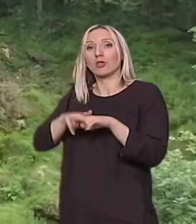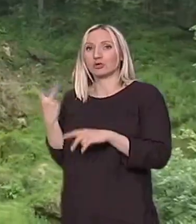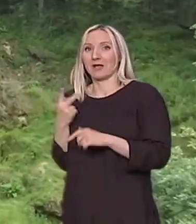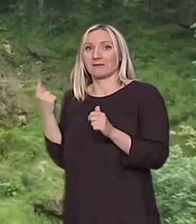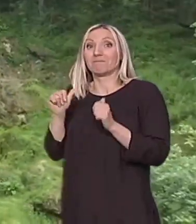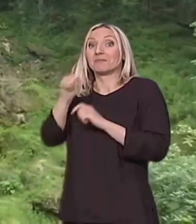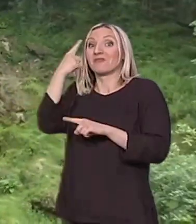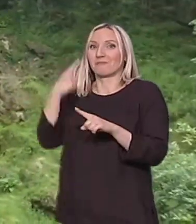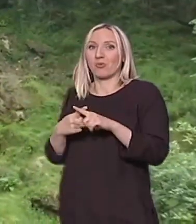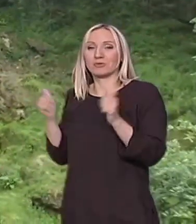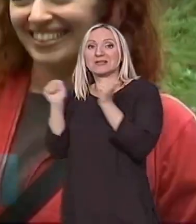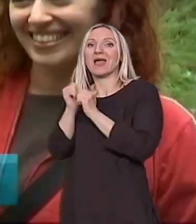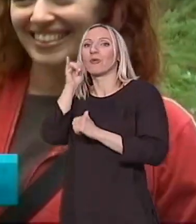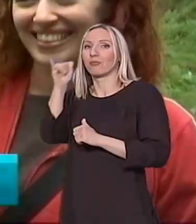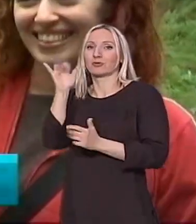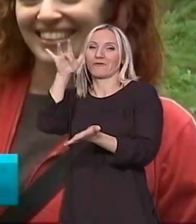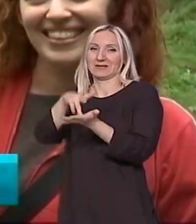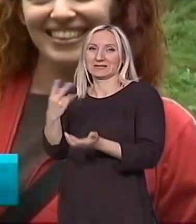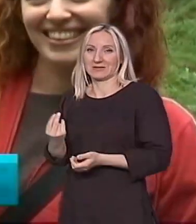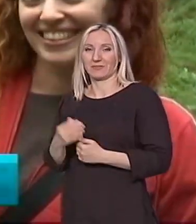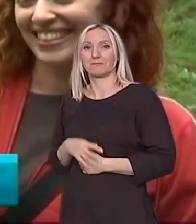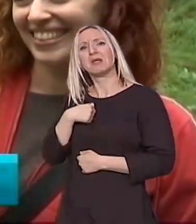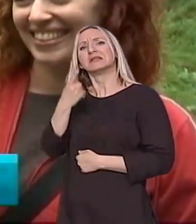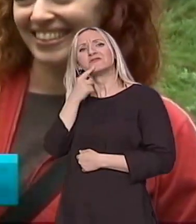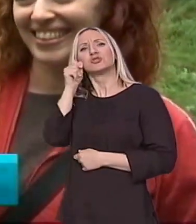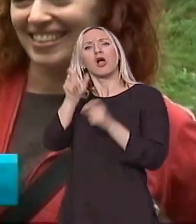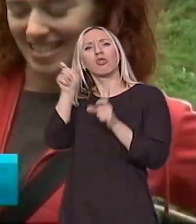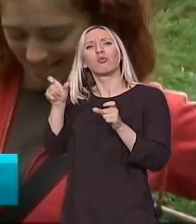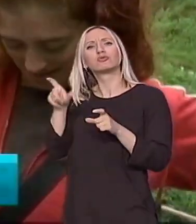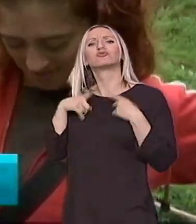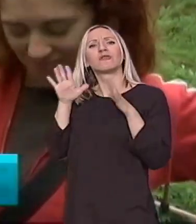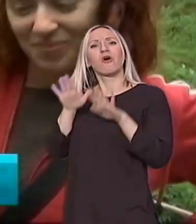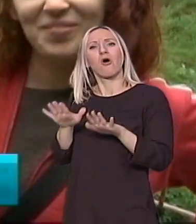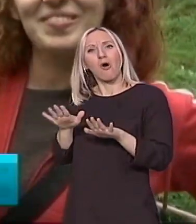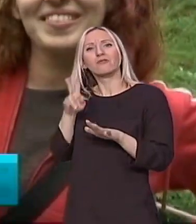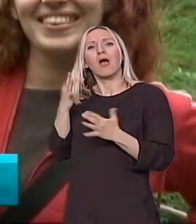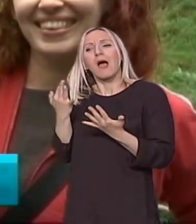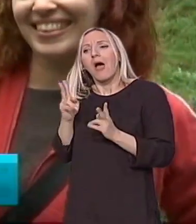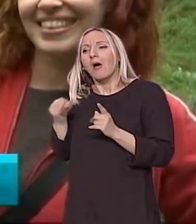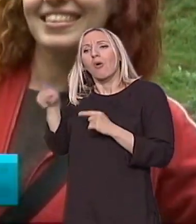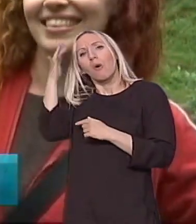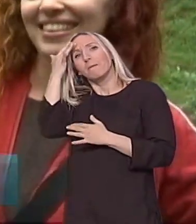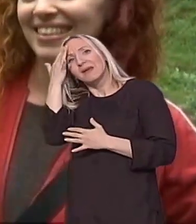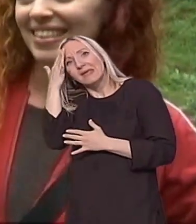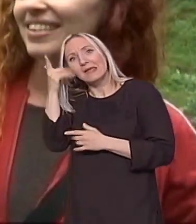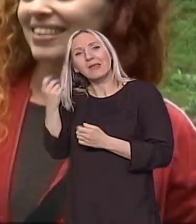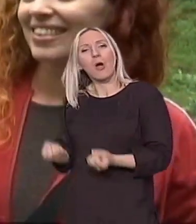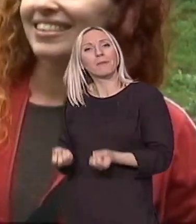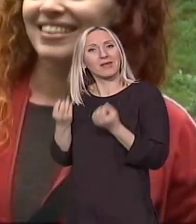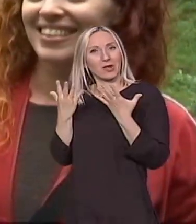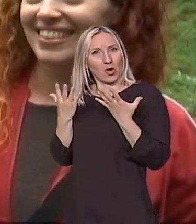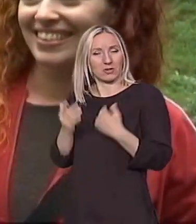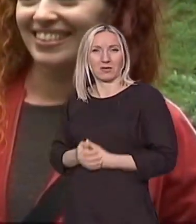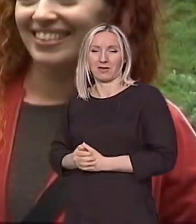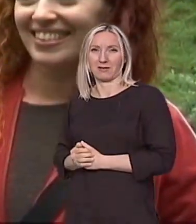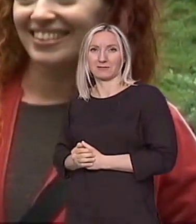na prvom zajedničkom putovanju. I like people here who are maintaining this nature. Sviđa mi se kako se ljudi ovde brinu o